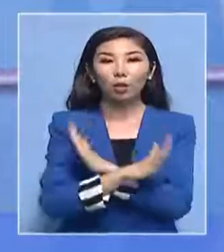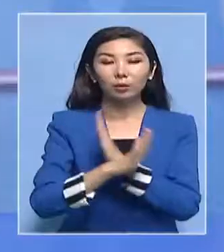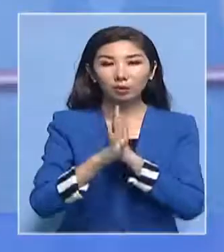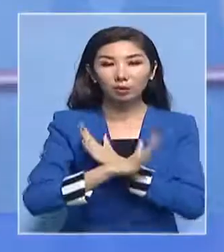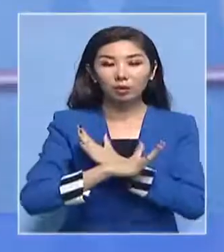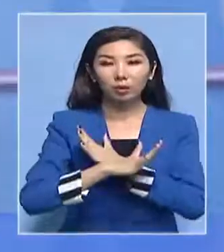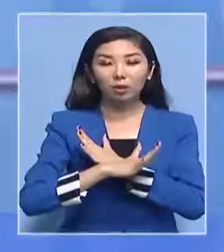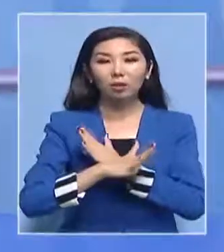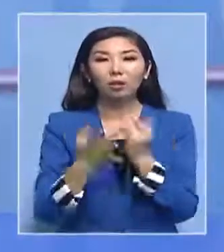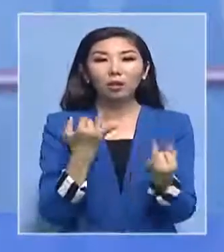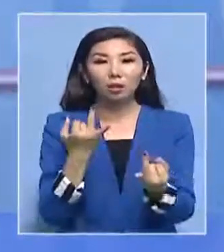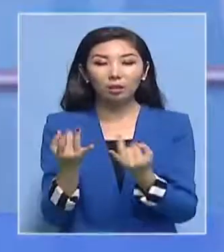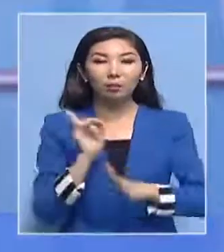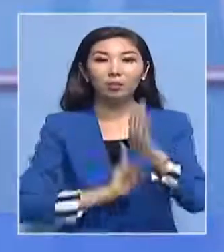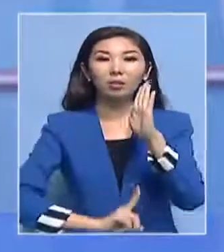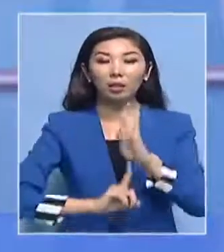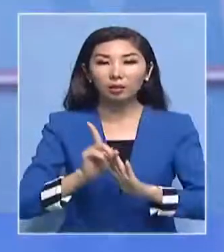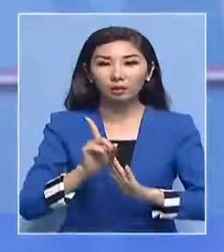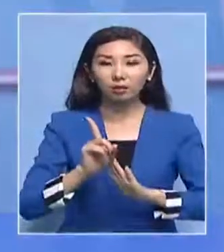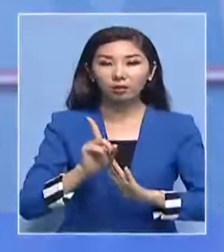негізінде құрылған